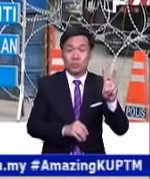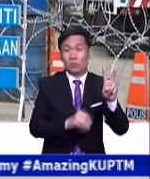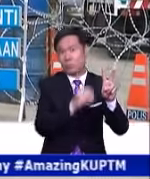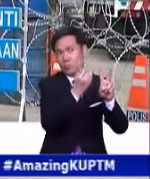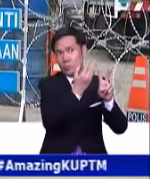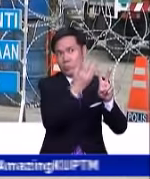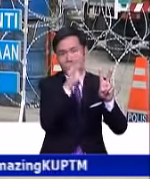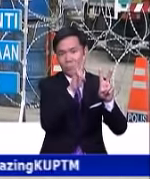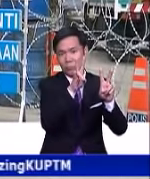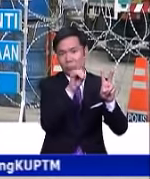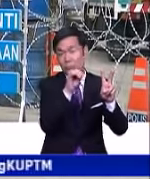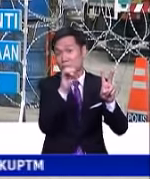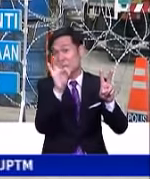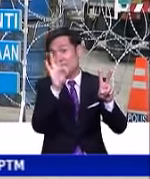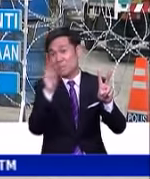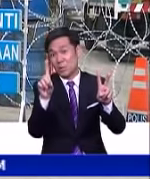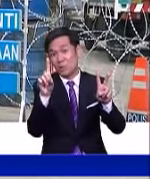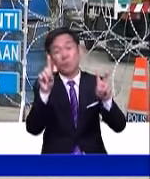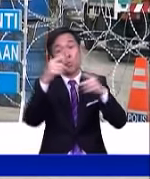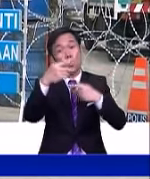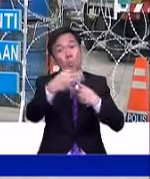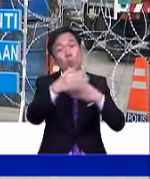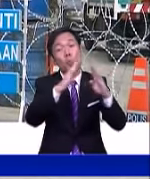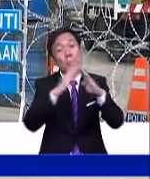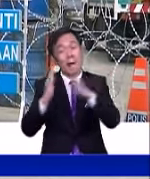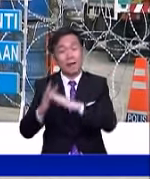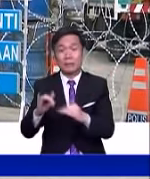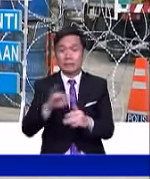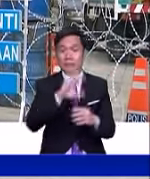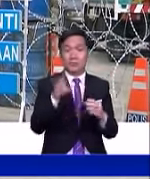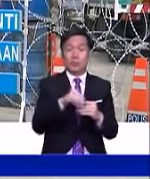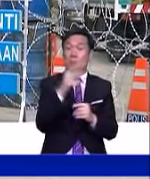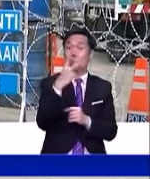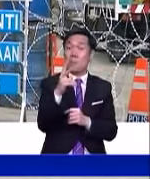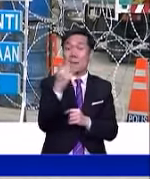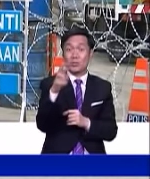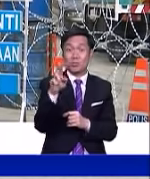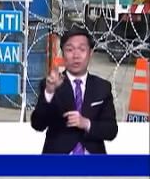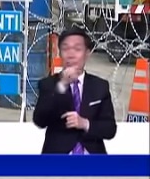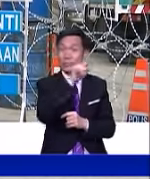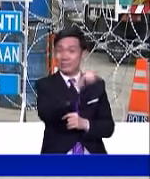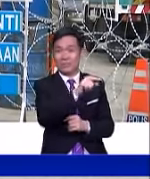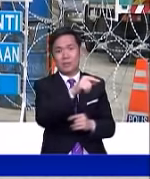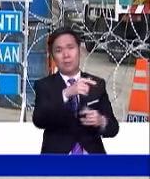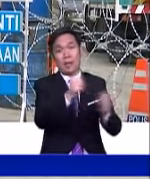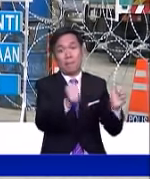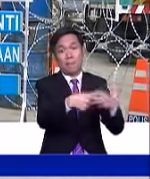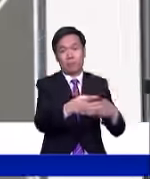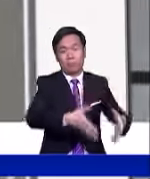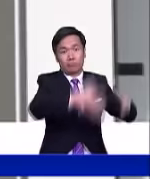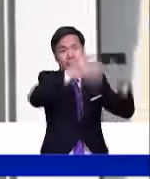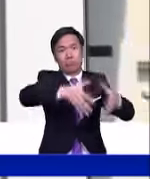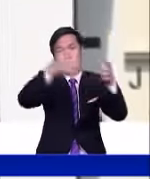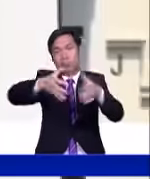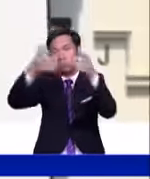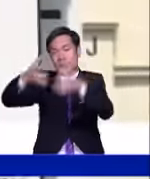unit kediaman. Dianggarkan kira-kira 12,000 penduduk menetap di lokaliti ini.